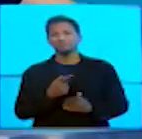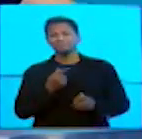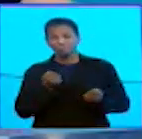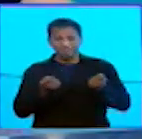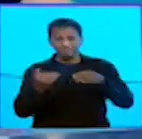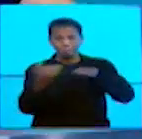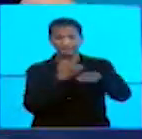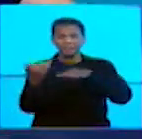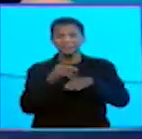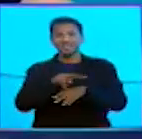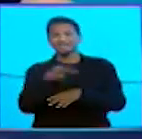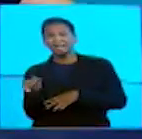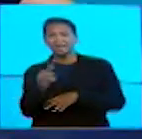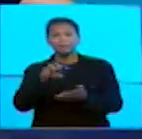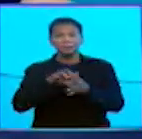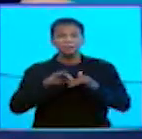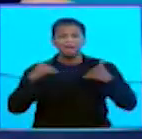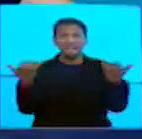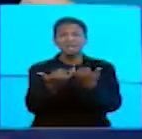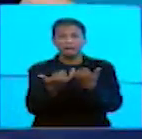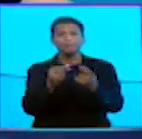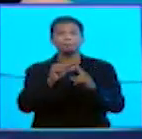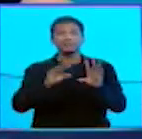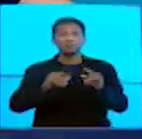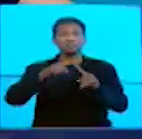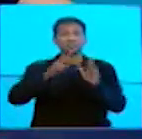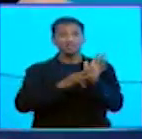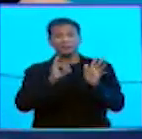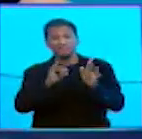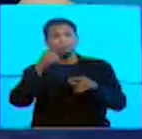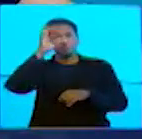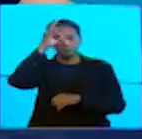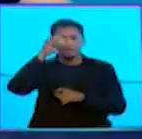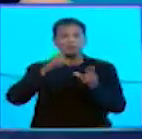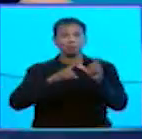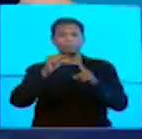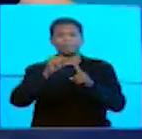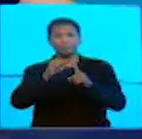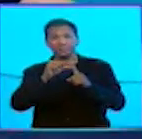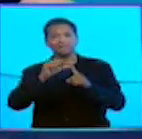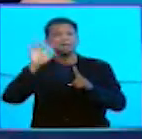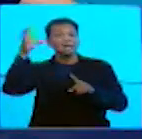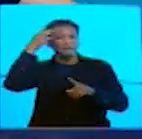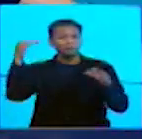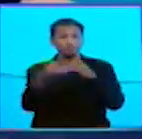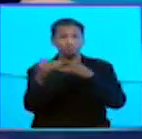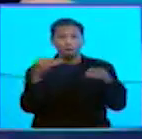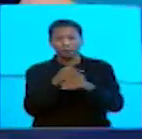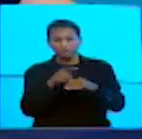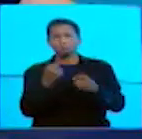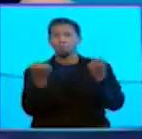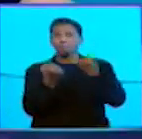Aktivitas ganjil genap di kawasan Bundaran Senayan masih dijaga ketat oleh petugas gabungan TNI Polri, Satpol PP, serta Dishub. Kendaraan